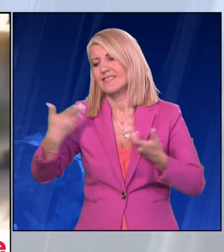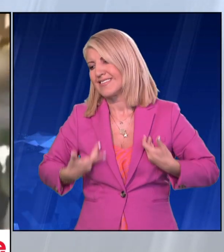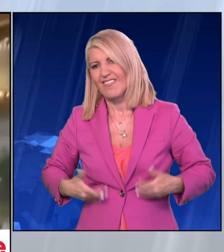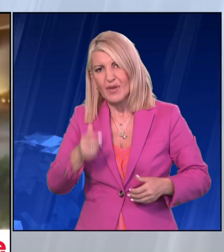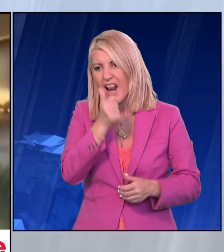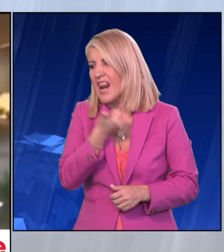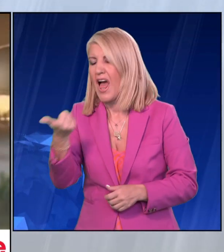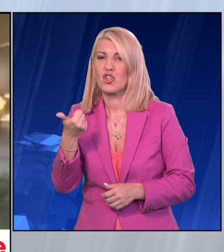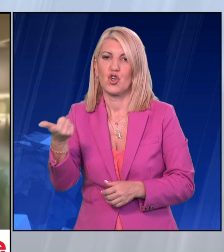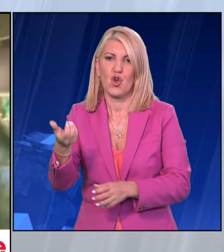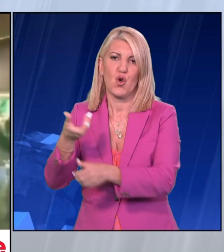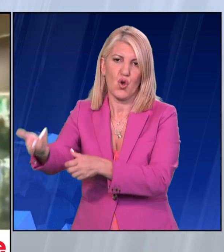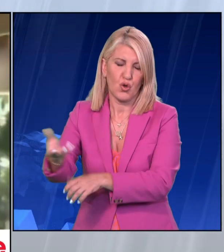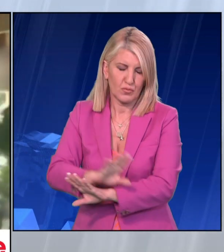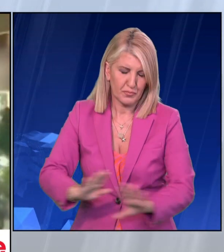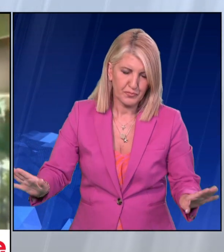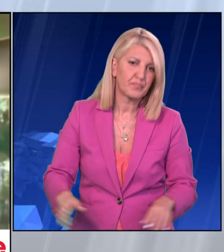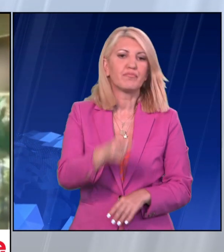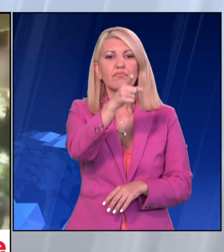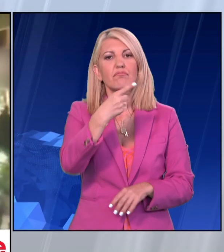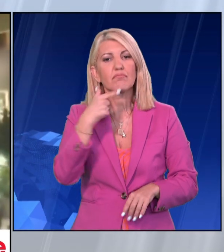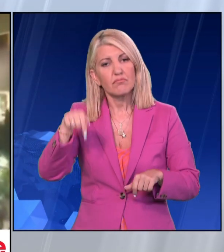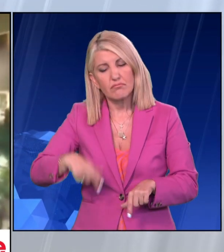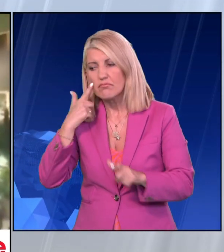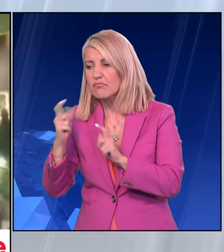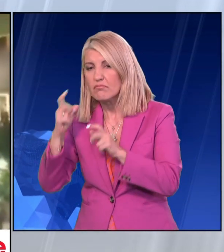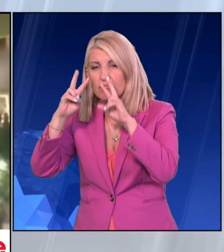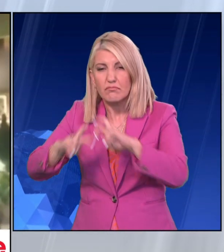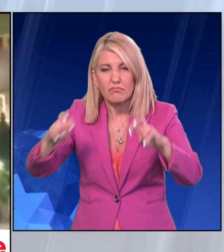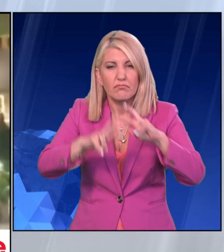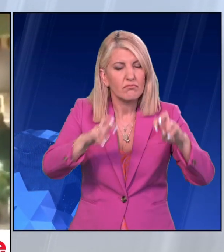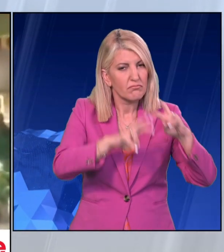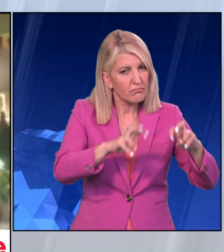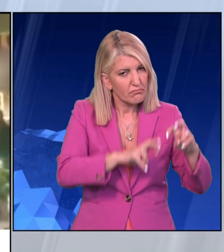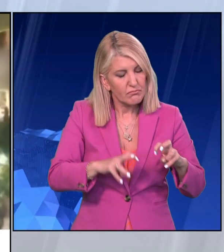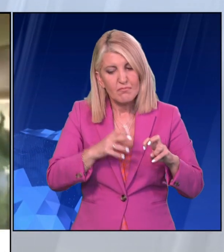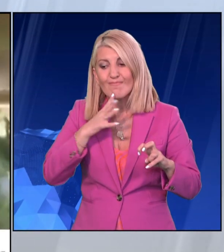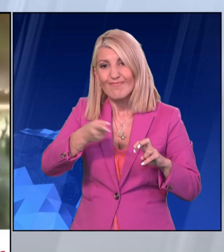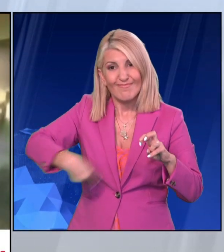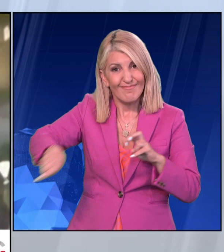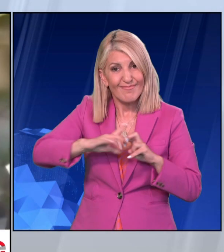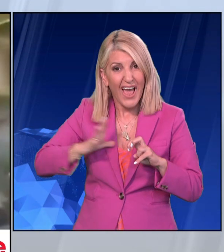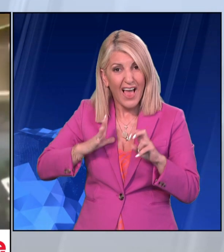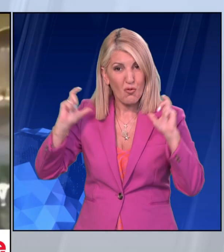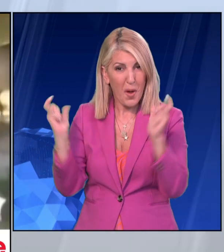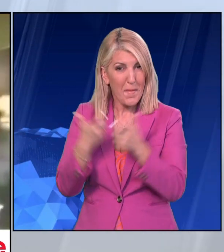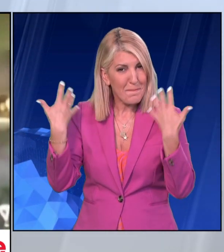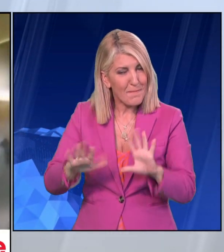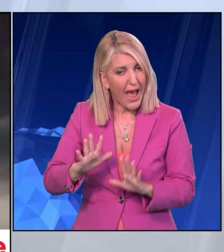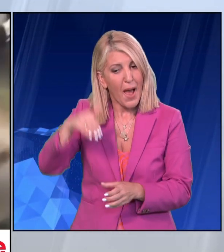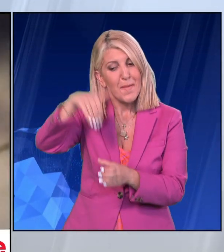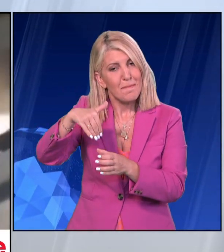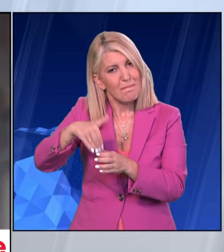εύζωνες διερευνά τη σχέση τους με το περιστατικό, με υψηλή πιθανότητα, σχεδόν βεβαιότητα, ανάμεσα σε αυτούς που έχουν συλληφθεί να είναι ο δολοφόνος